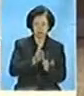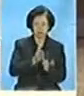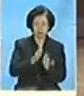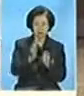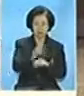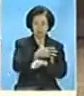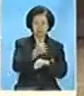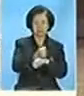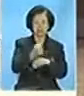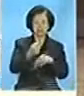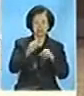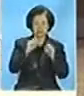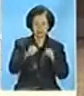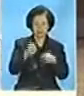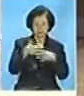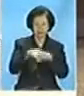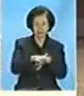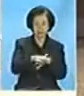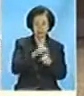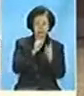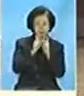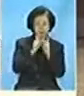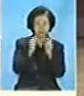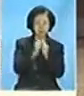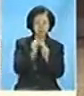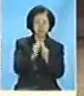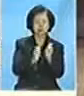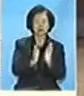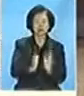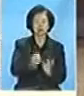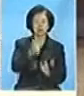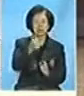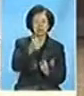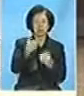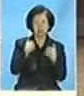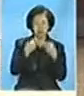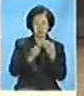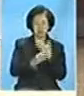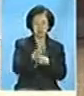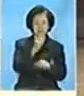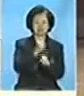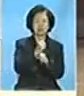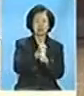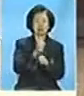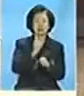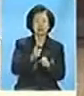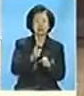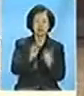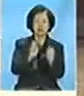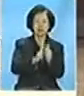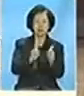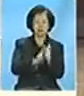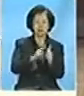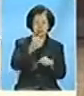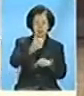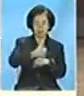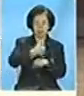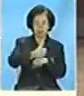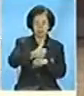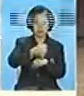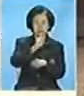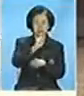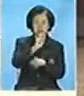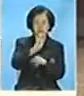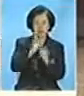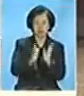ารถประสานงานพูดคุยกับทุกคนได้มีโอกาสทำงานในฐานะรองประธานวุฒิสภาคน